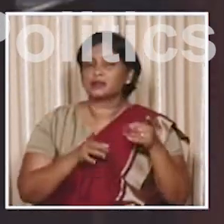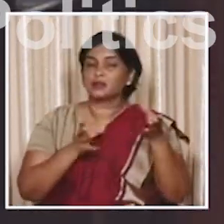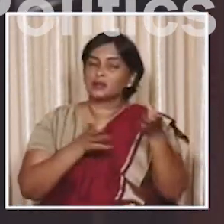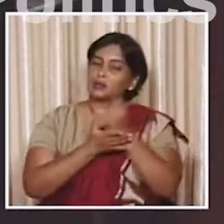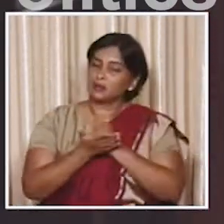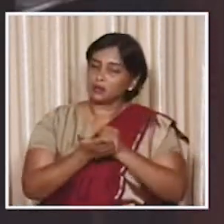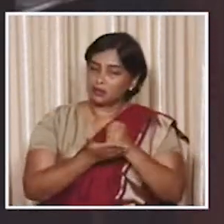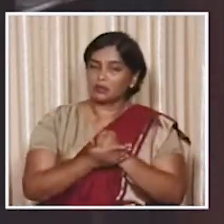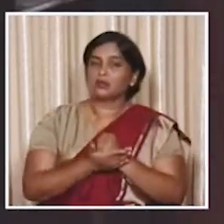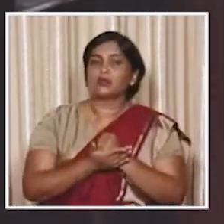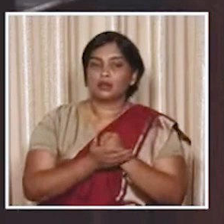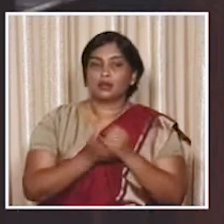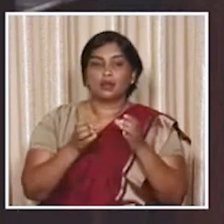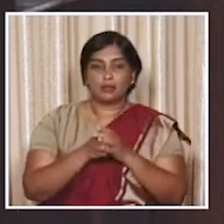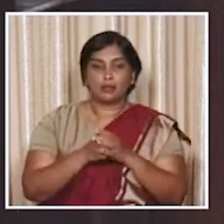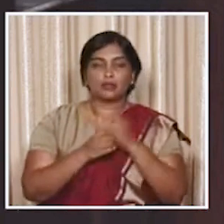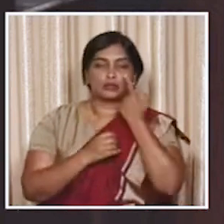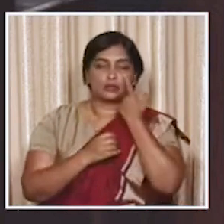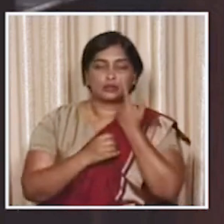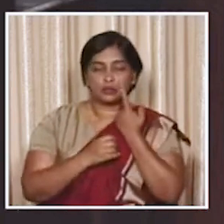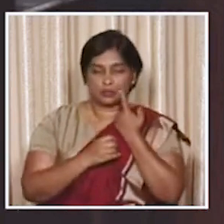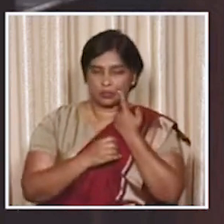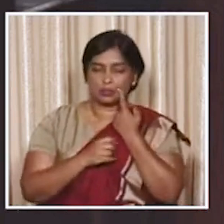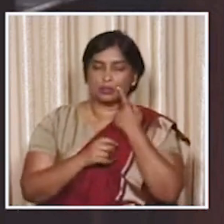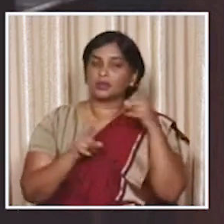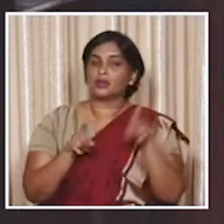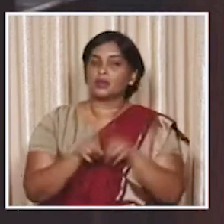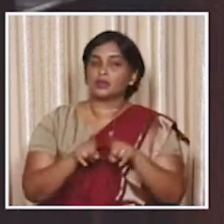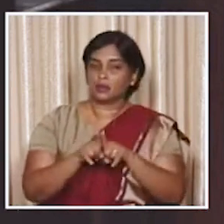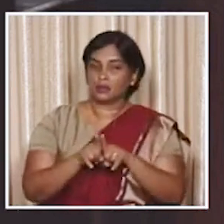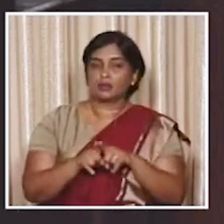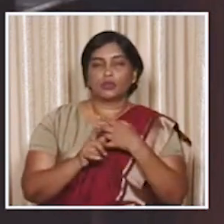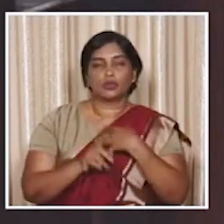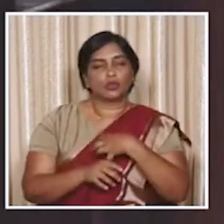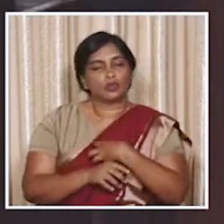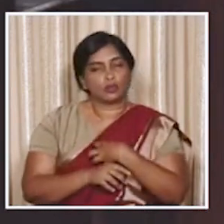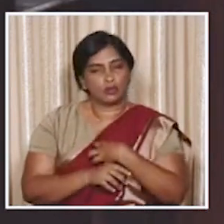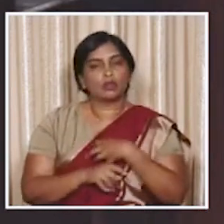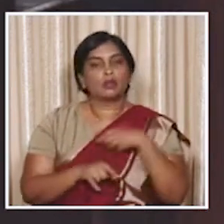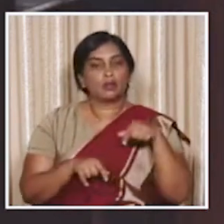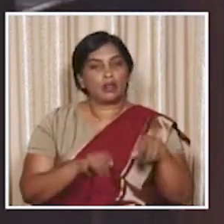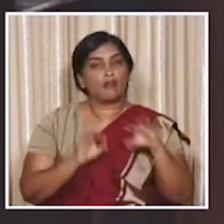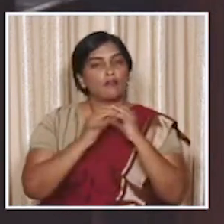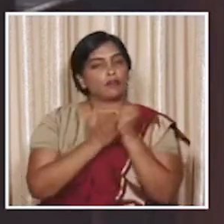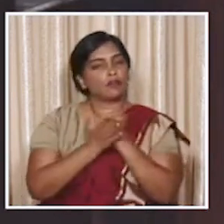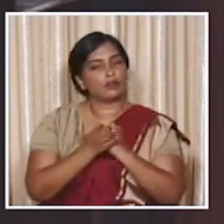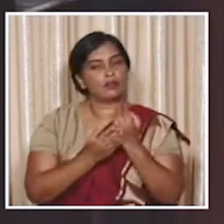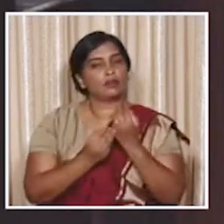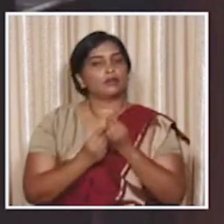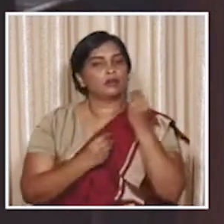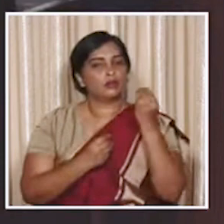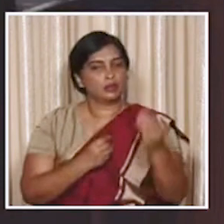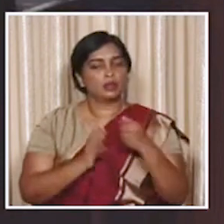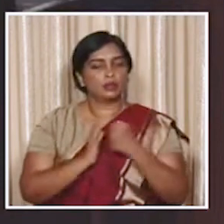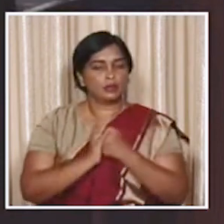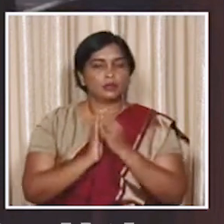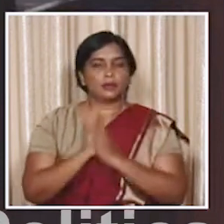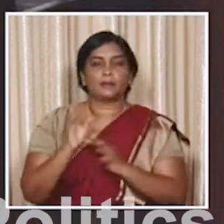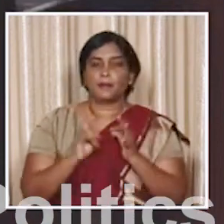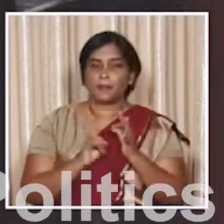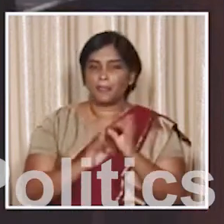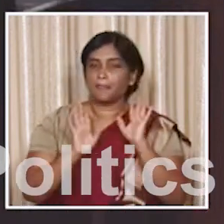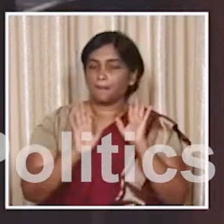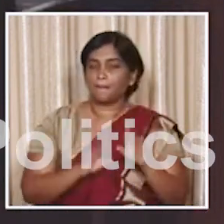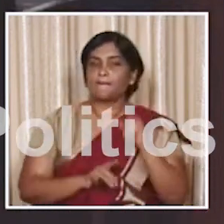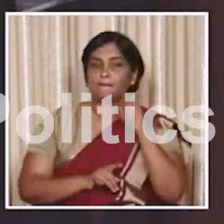සමස්ත අපේ පක්ෂයේ කනගාටුව ඒ වගේම අපේ ශෝකය අපි මේ පවුල සියලු දෙනාට පුද කරනවා ගරු මන්ත්‍රීතුමනි.